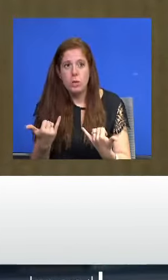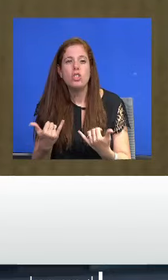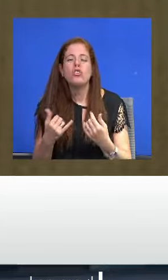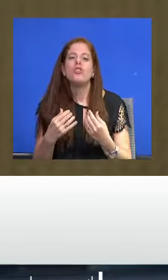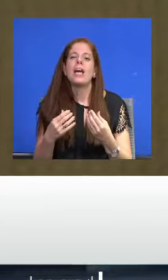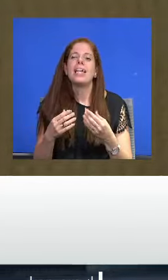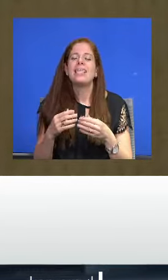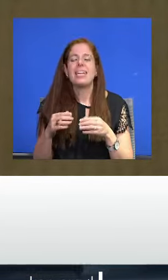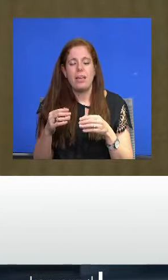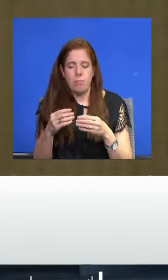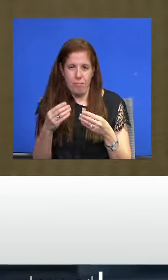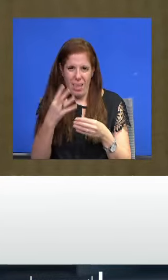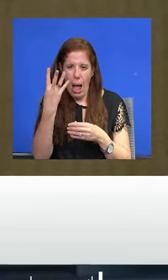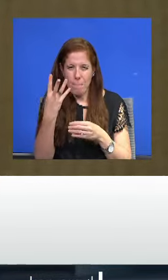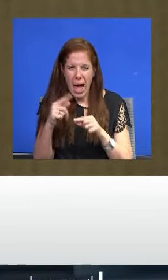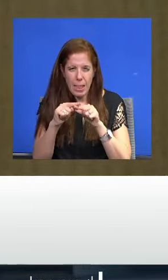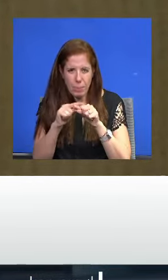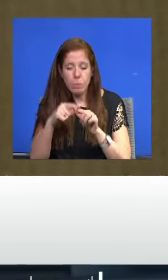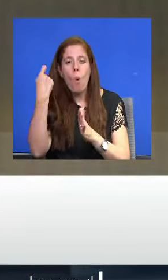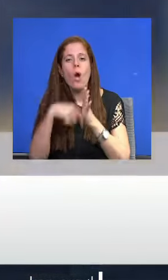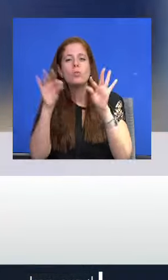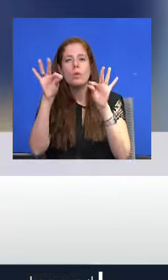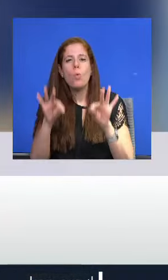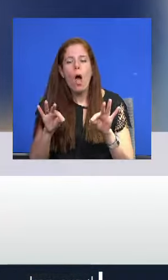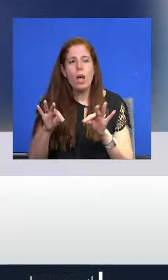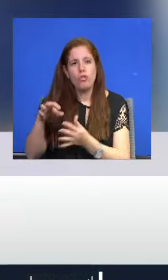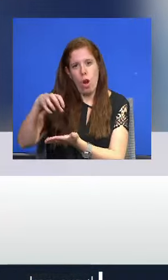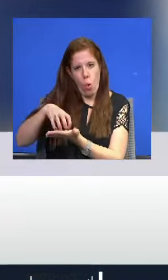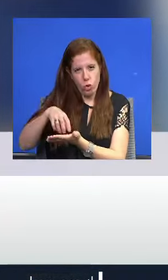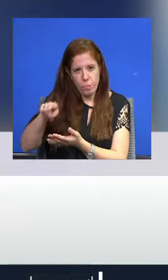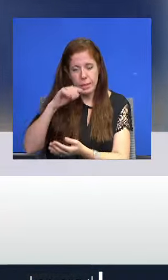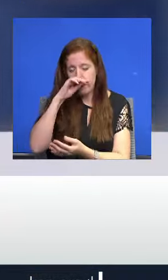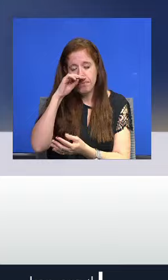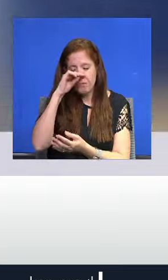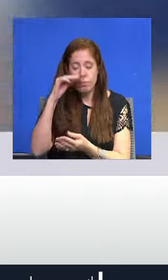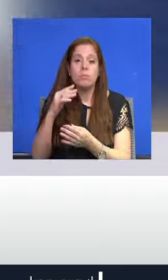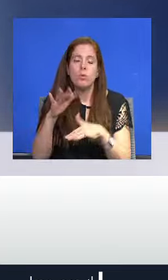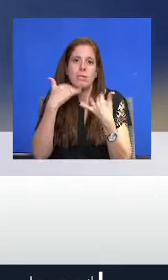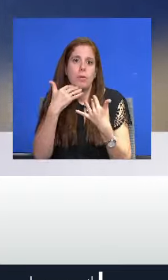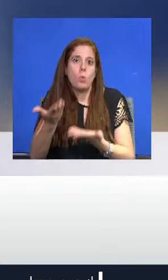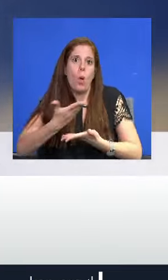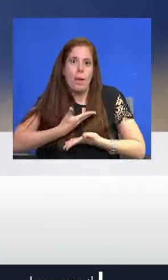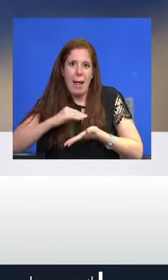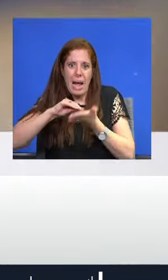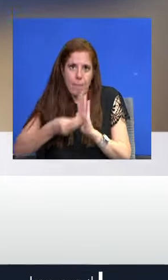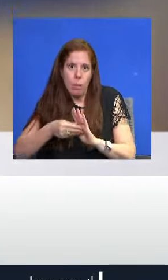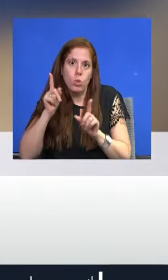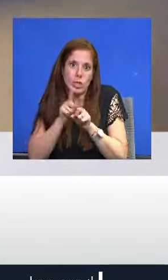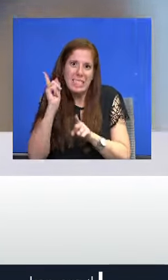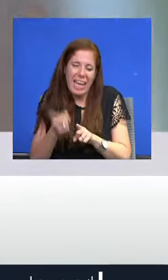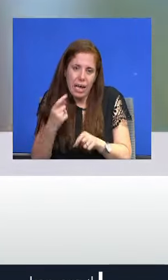החג שלו, את ארבעת המינים, הוא רוכש בדוכן של ראש המטה שלו. הוא מספר שהוא לא קיבל חשבונית או קבלה כפי שצריך לעשות בכל